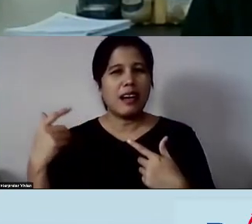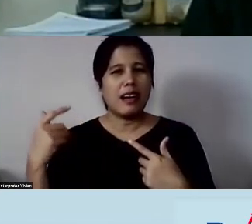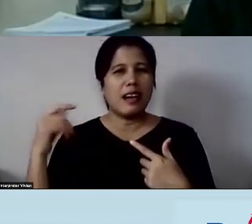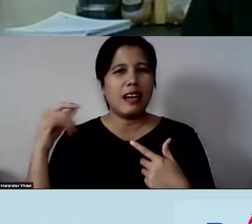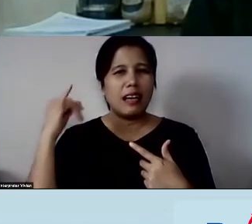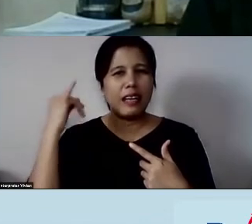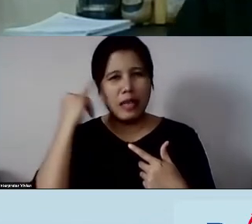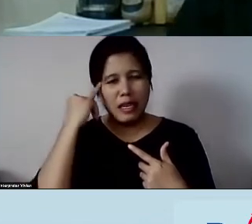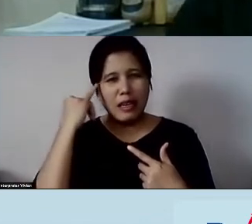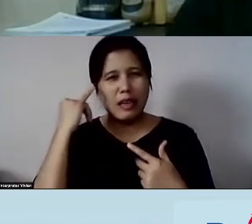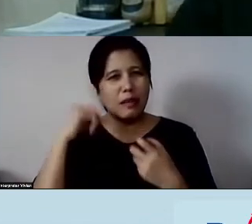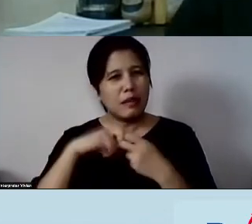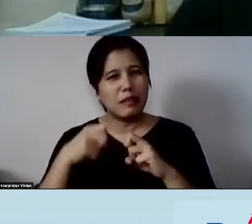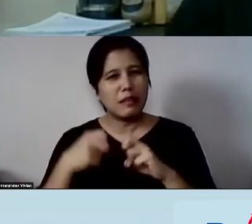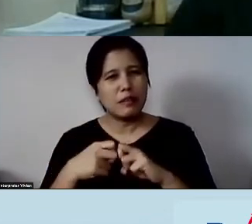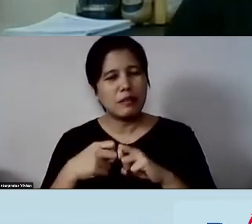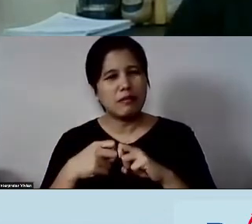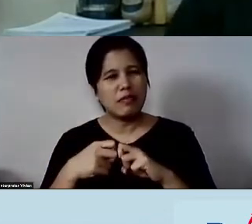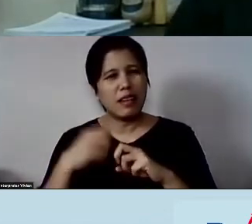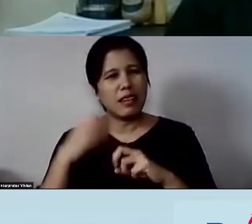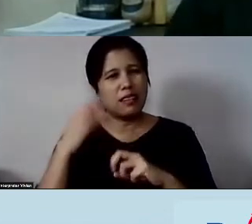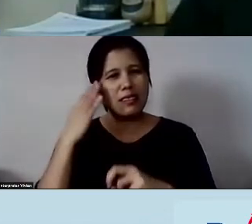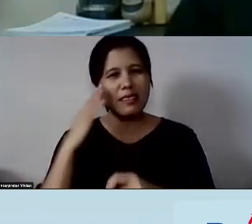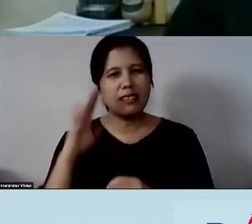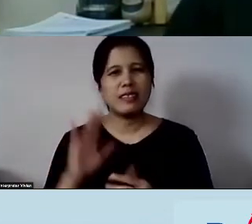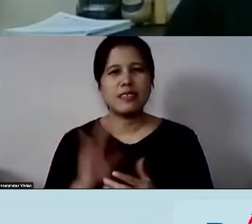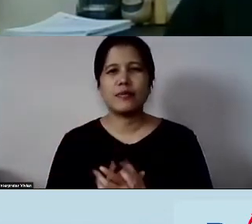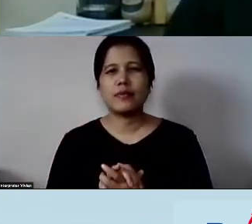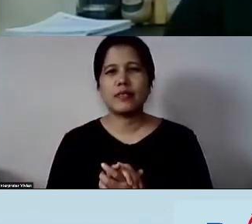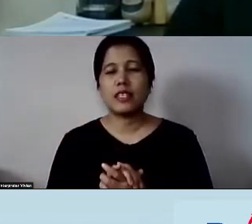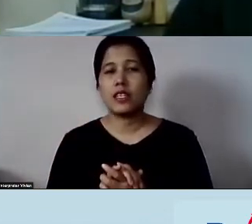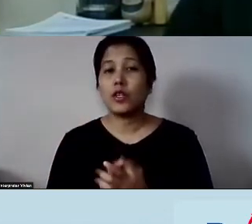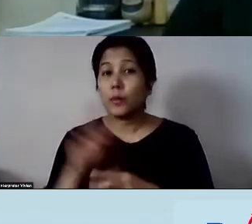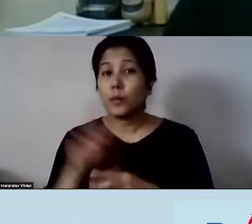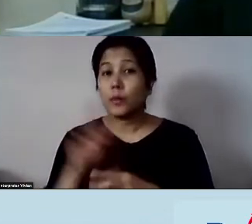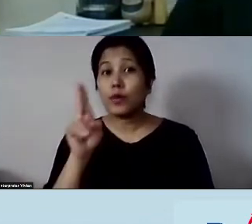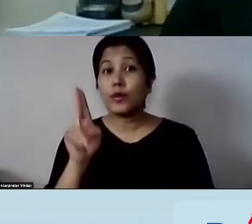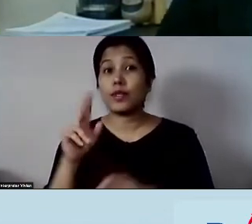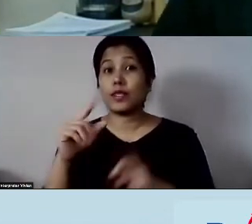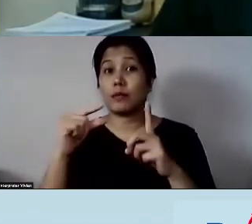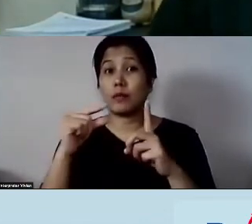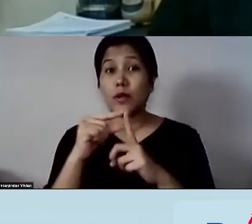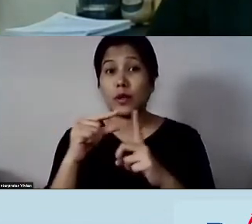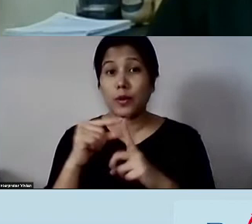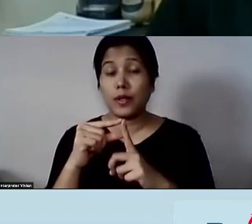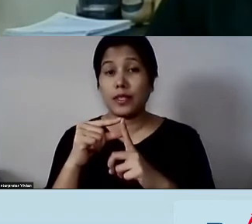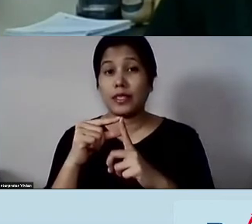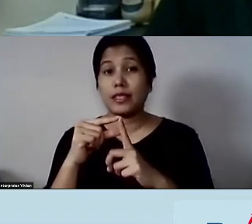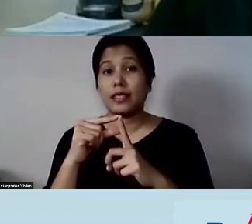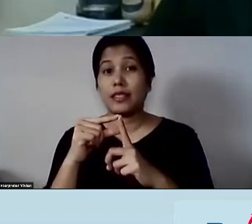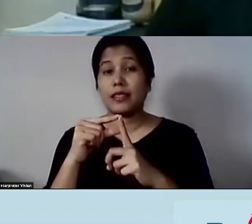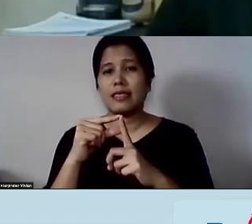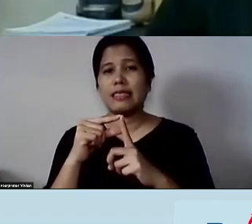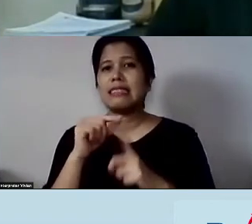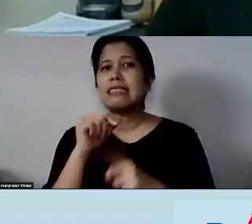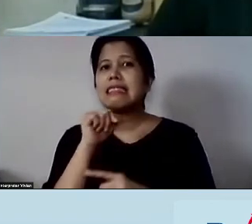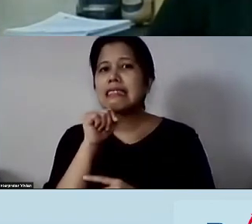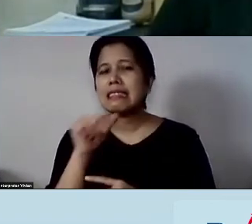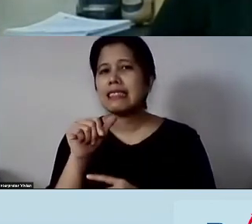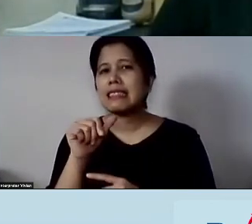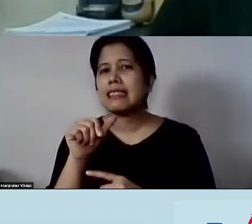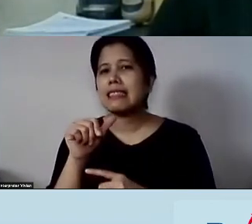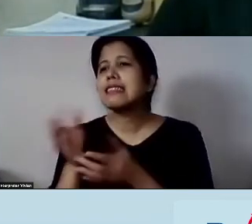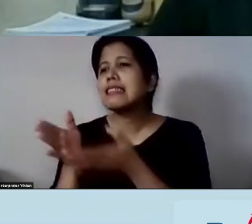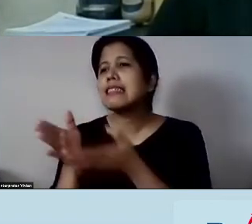they were phrased. So, hindi ko maalala. Kasi yung mga usage ng mga terminologies ko doon. Kasi hindi sila nagkukonsulta dito